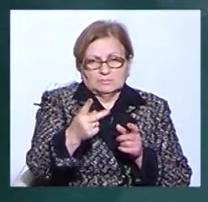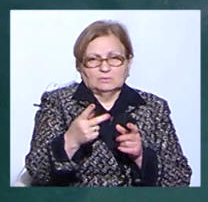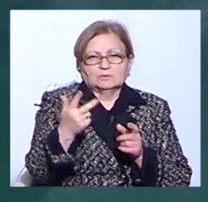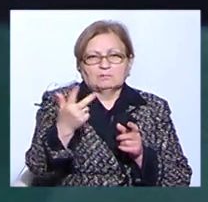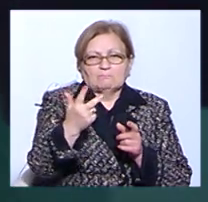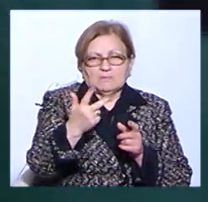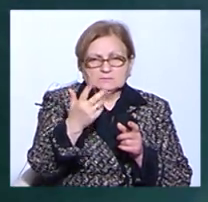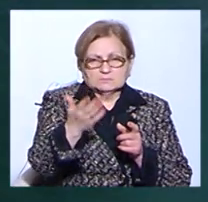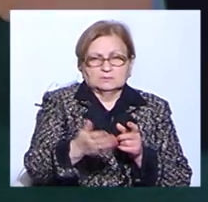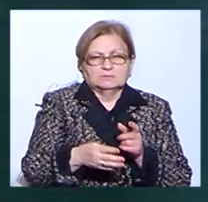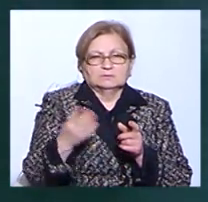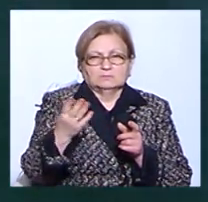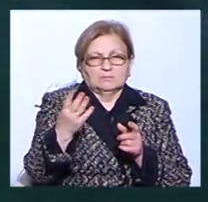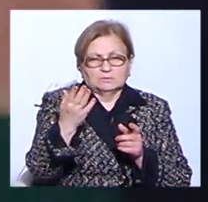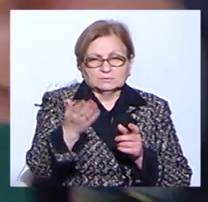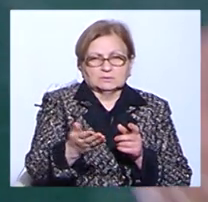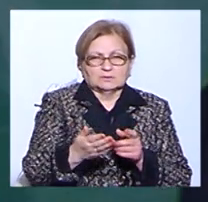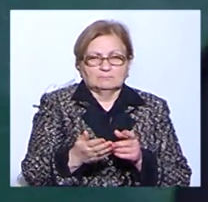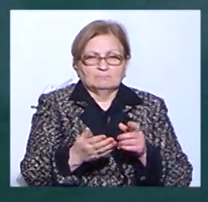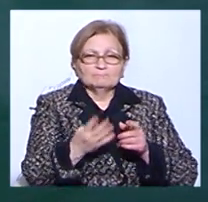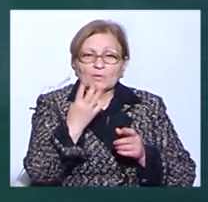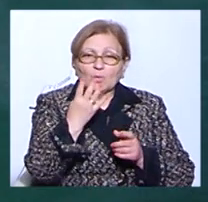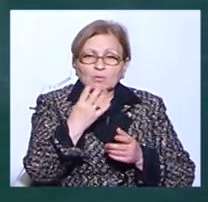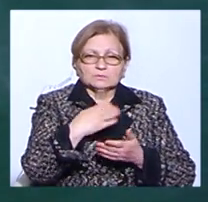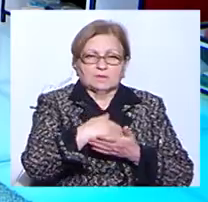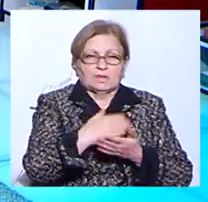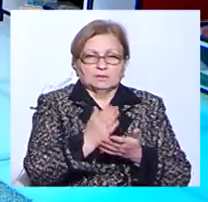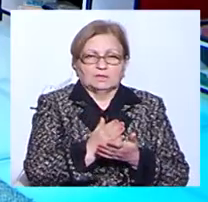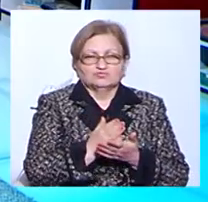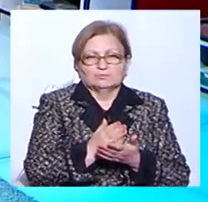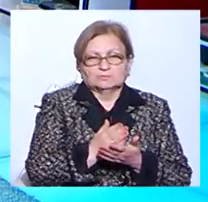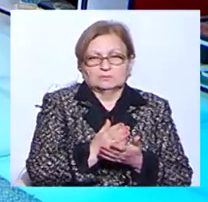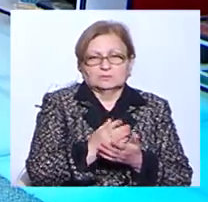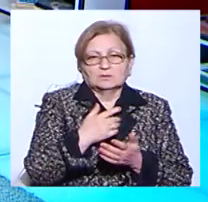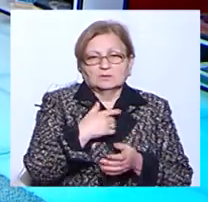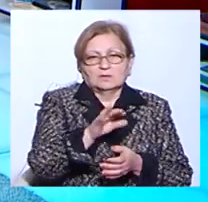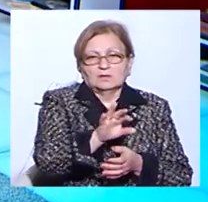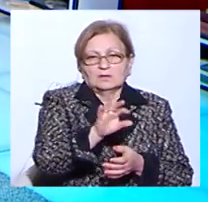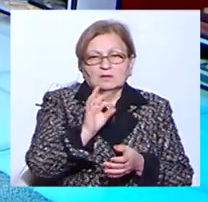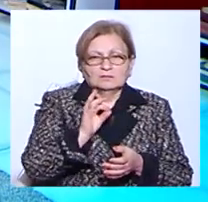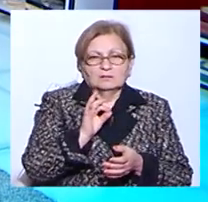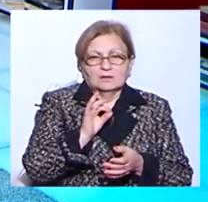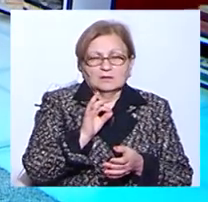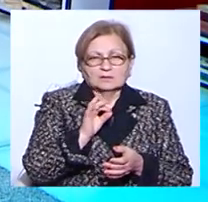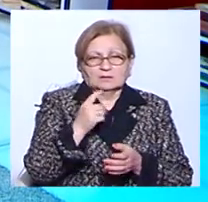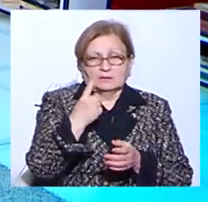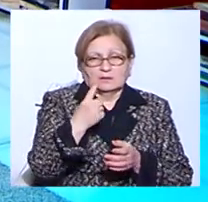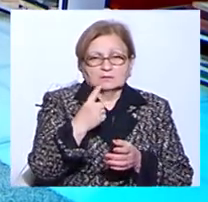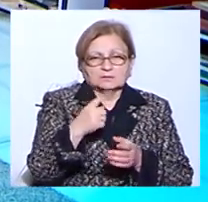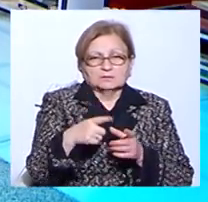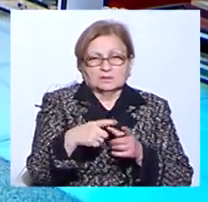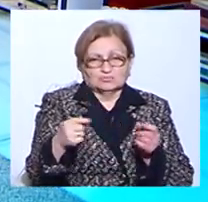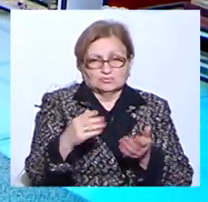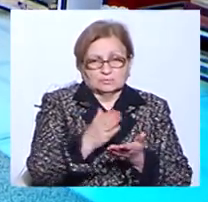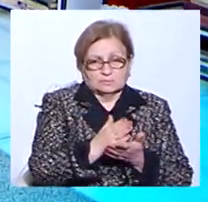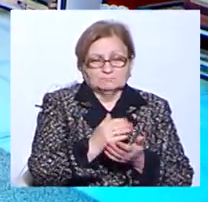მესამე, მეოთხე, 4 ნაჭერი. და ერთი ნაჭერი ავიღე მე, ვინა იყო რა მნიშვნელობა აქვს, ერთი ნაჭერი ავიღეთ.